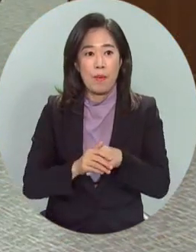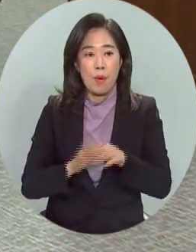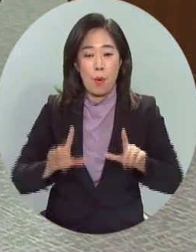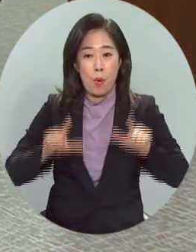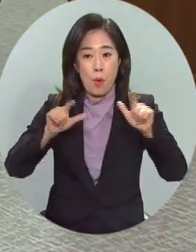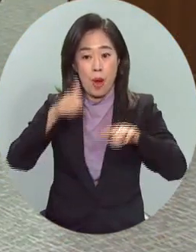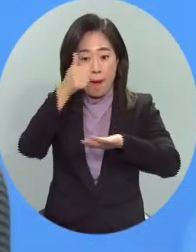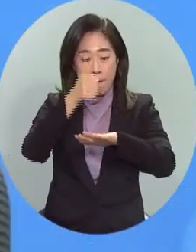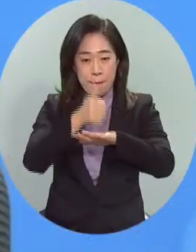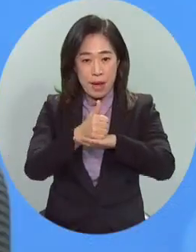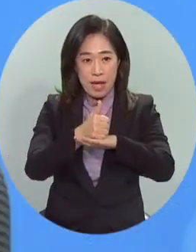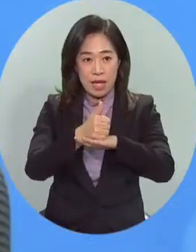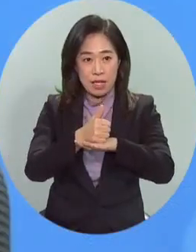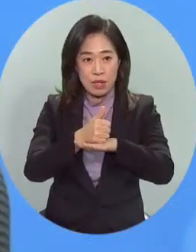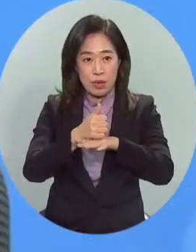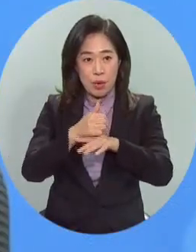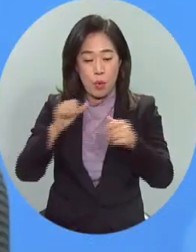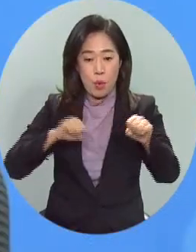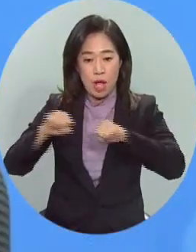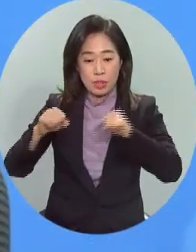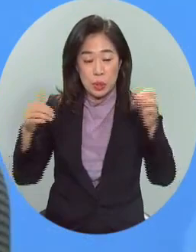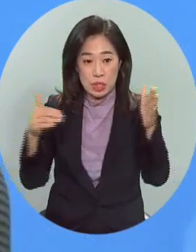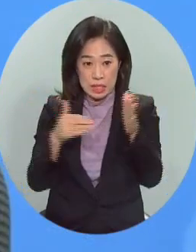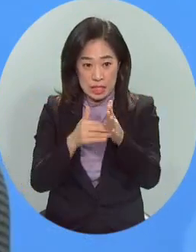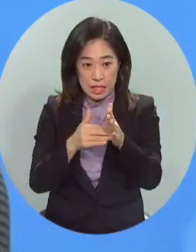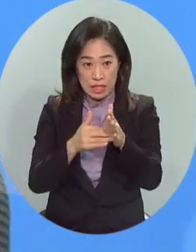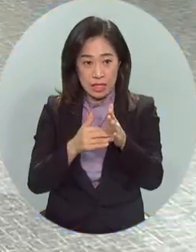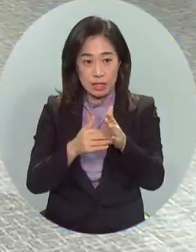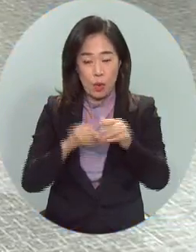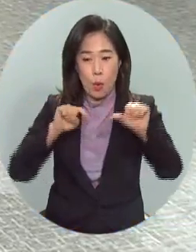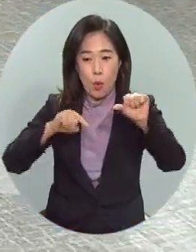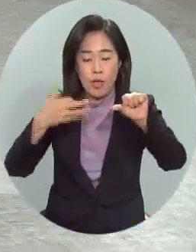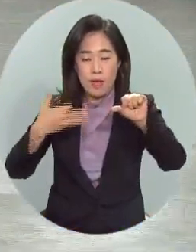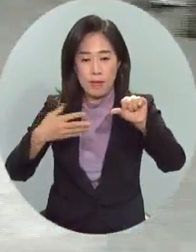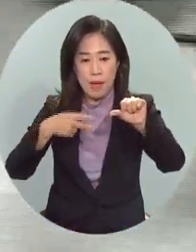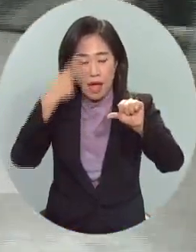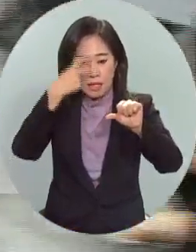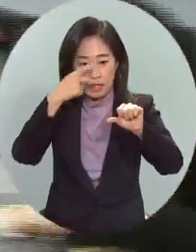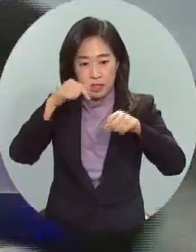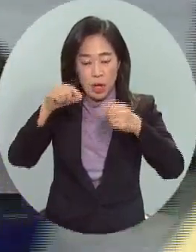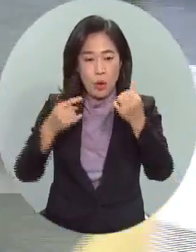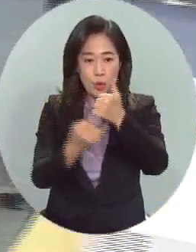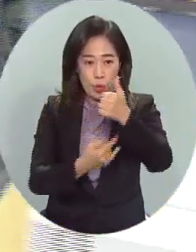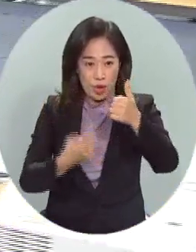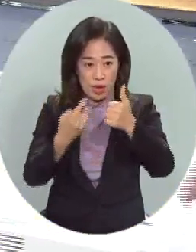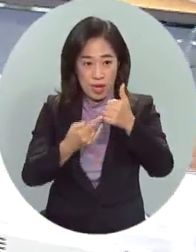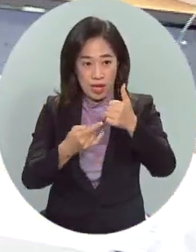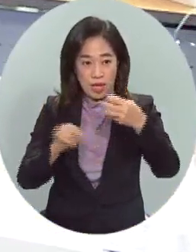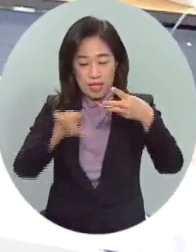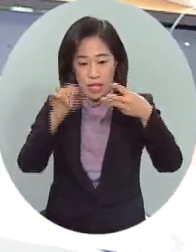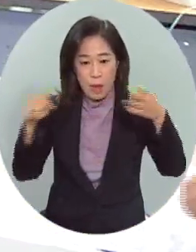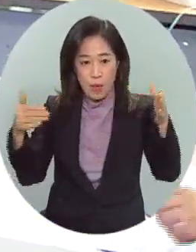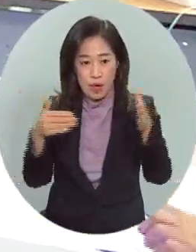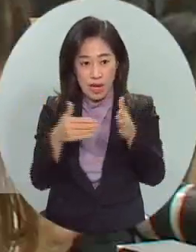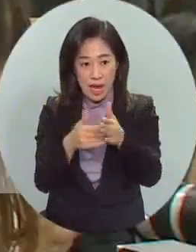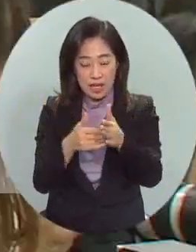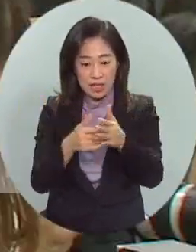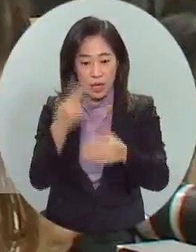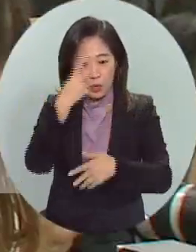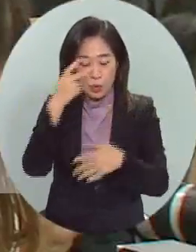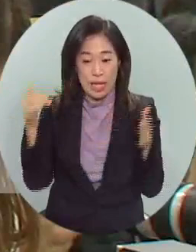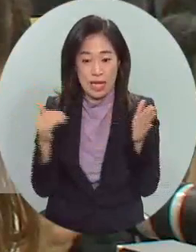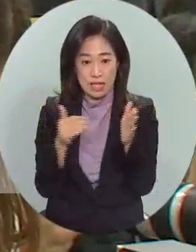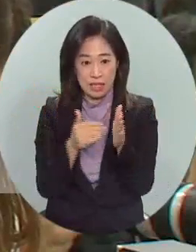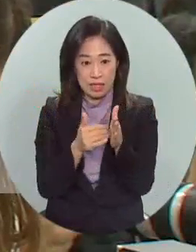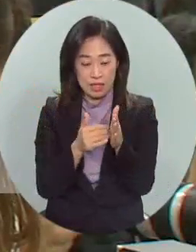종료를 앞둔 518 진상규명 조사위원회 당초 지난 3월까지는 51 책임자에 대한 조사를 마치고